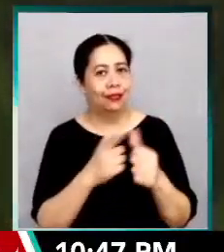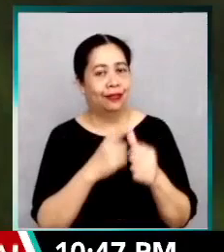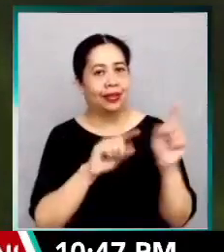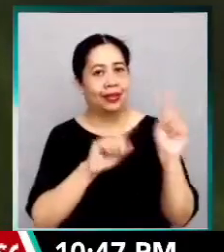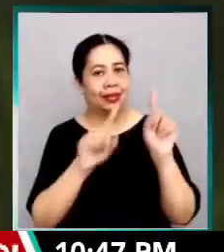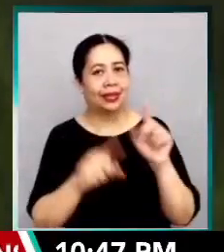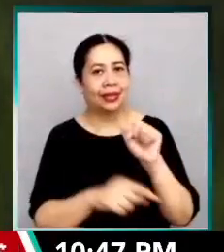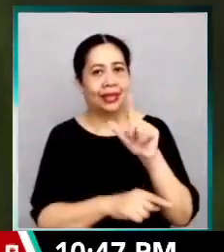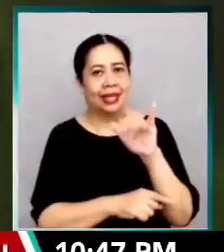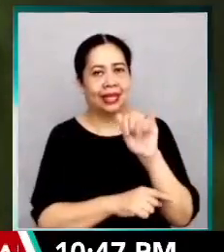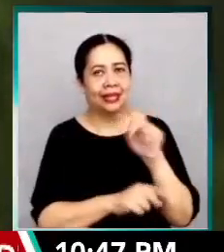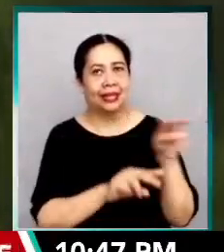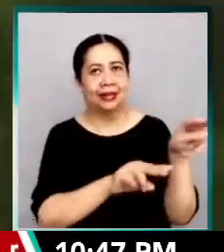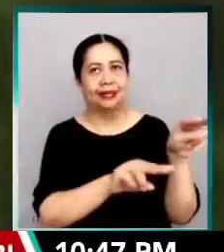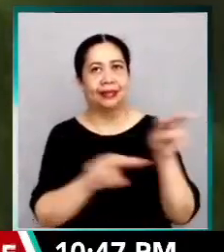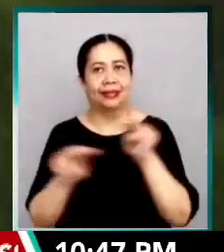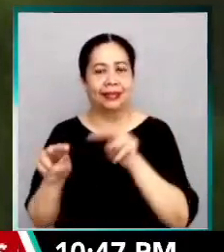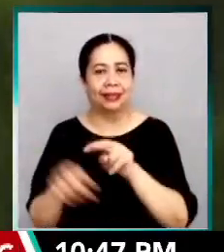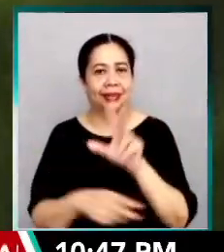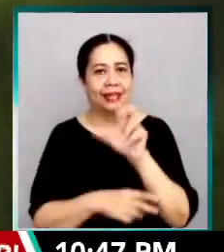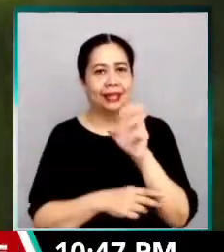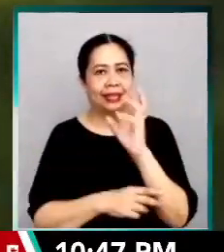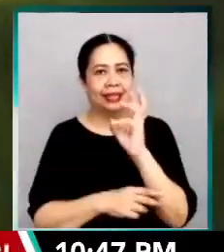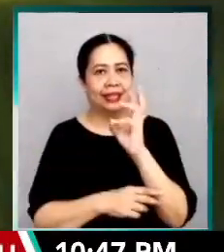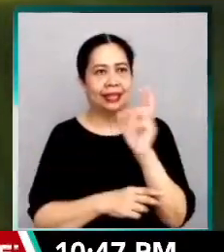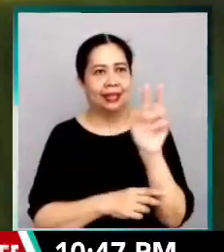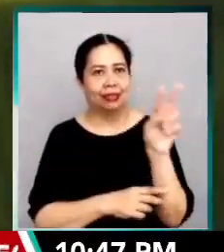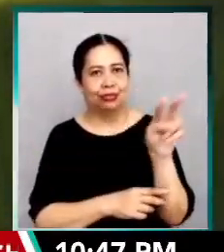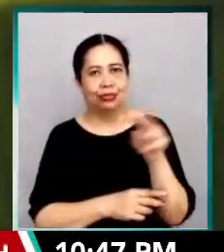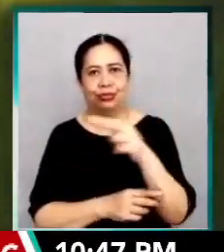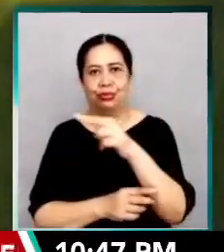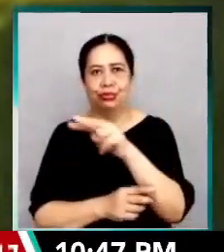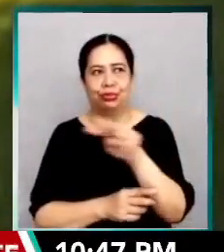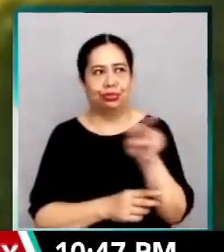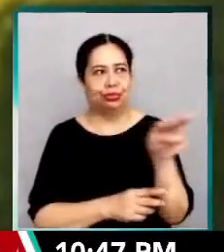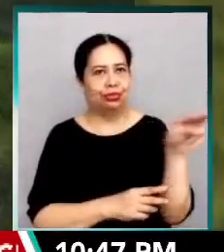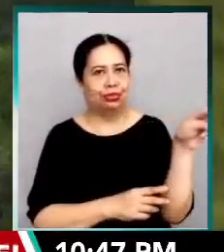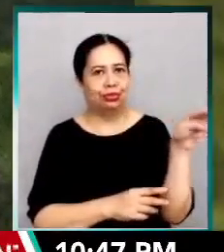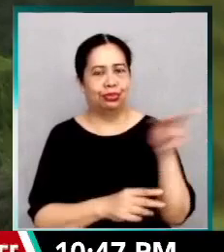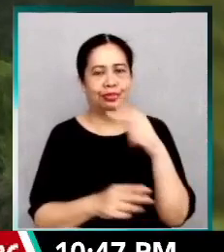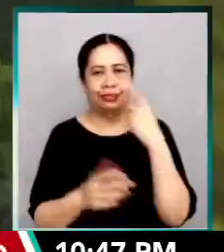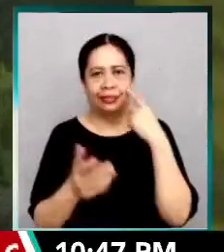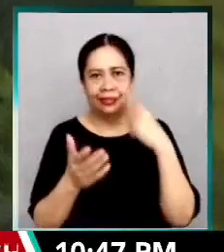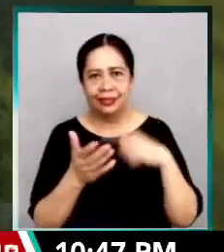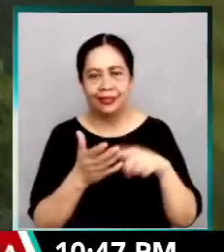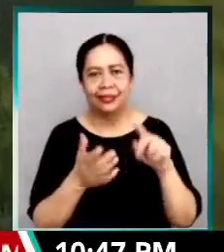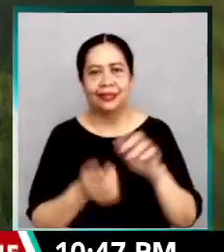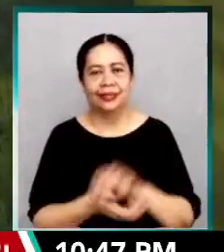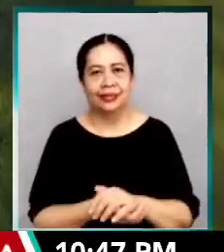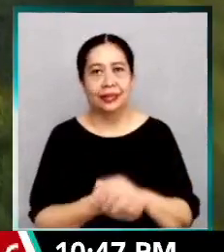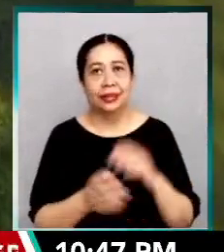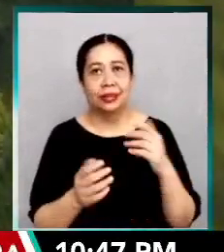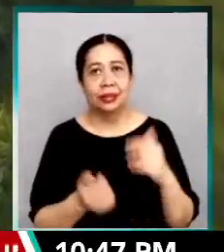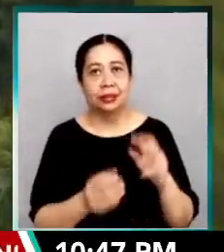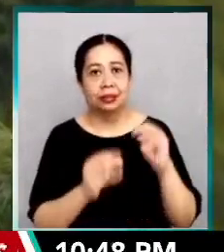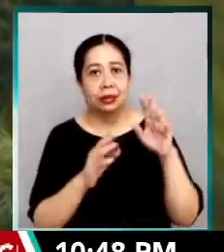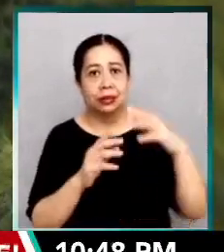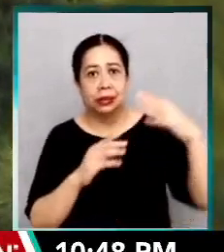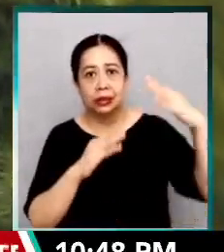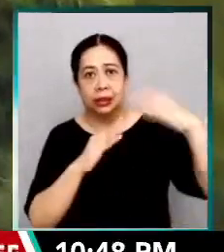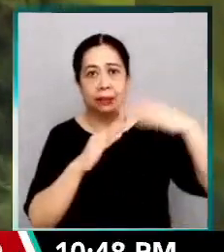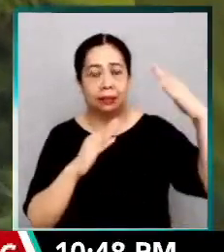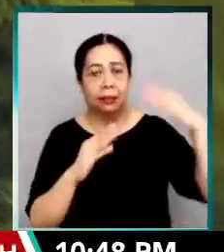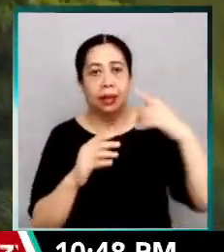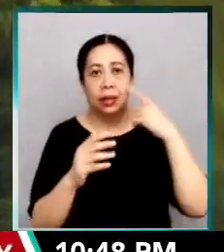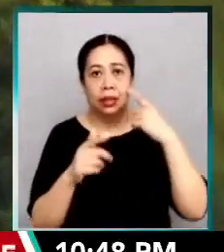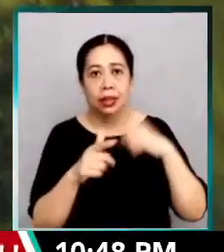Panoramic Park. 360 degrees ng mountain range ang masisilayan. Nung umabot na kami sa tuktok, tapos sabay